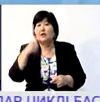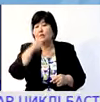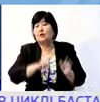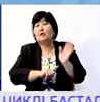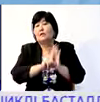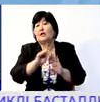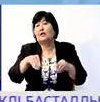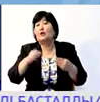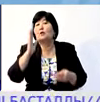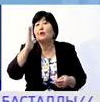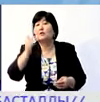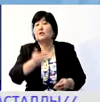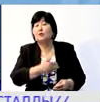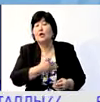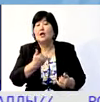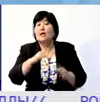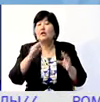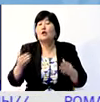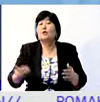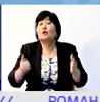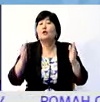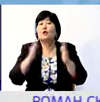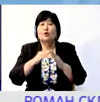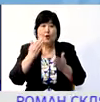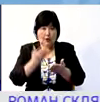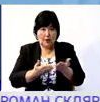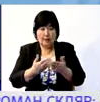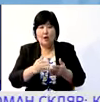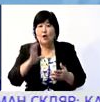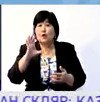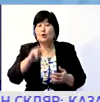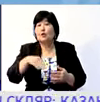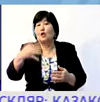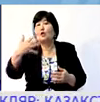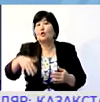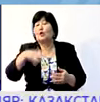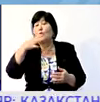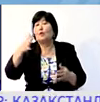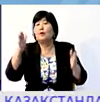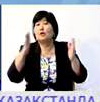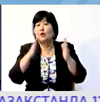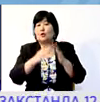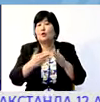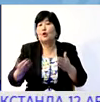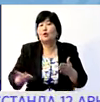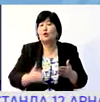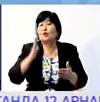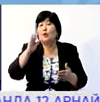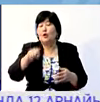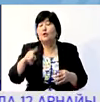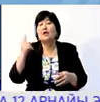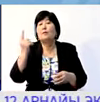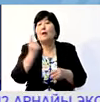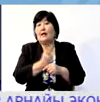пайдалануға береміз деп отырмыз. Жалпы тұрғын үй мәселесінде сол жағалауда 50 көпқабат тұрғын үй болады, бірінші осы